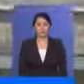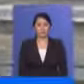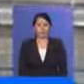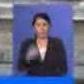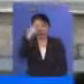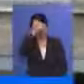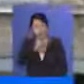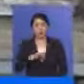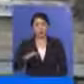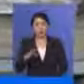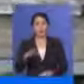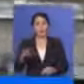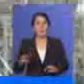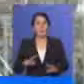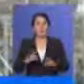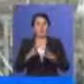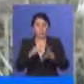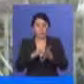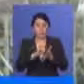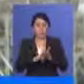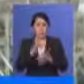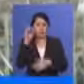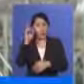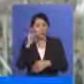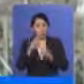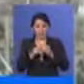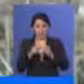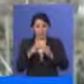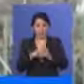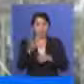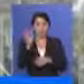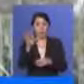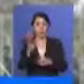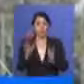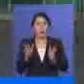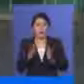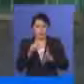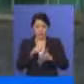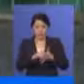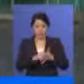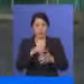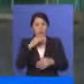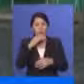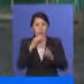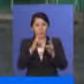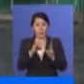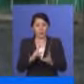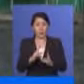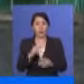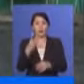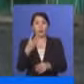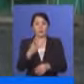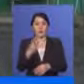Биыл облыс аумағында тіркелген өрт оқиғаларының саны 13%-ке аз болғанымен салдары әлдеқайда қайғылы. Қызыл жалын